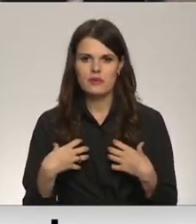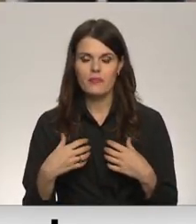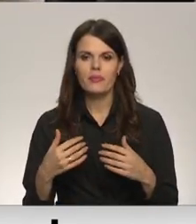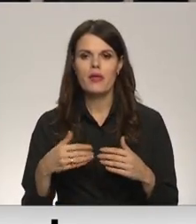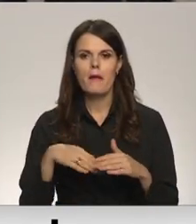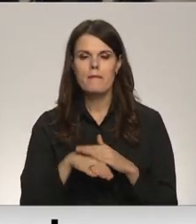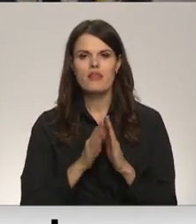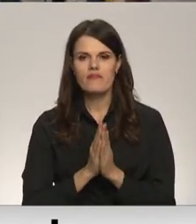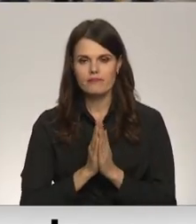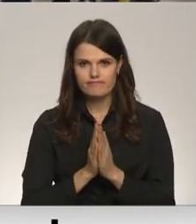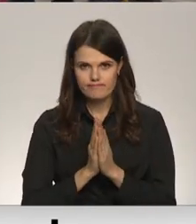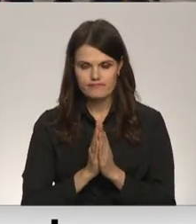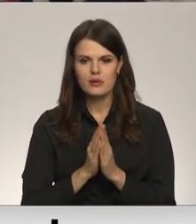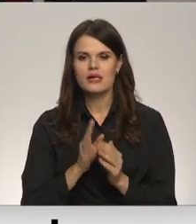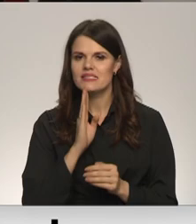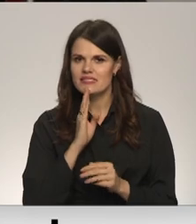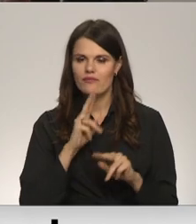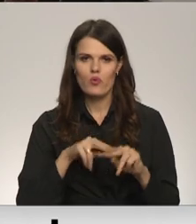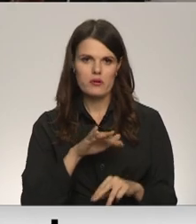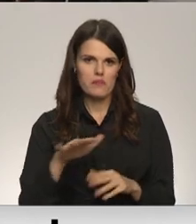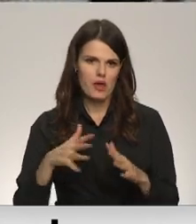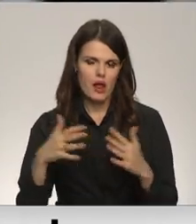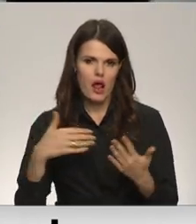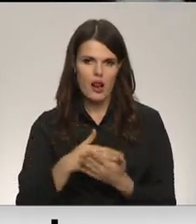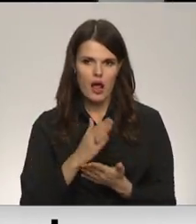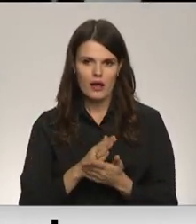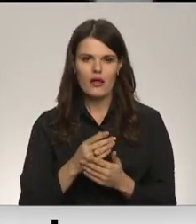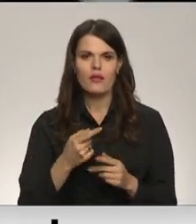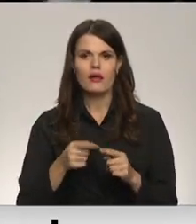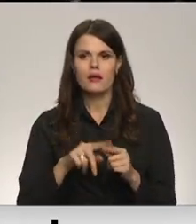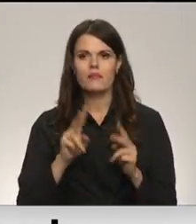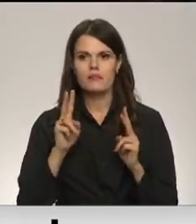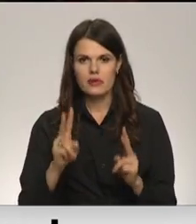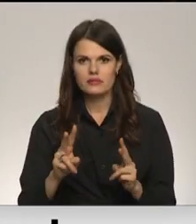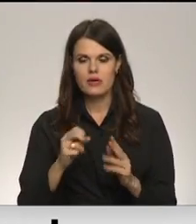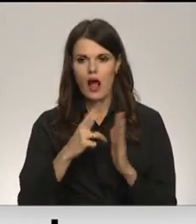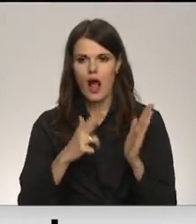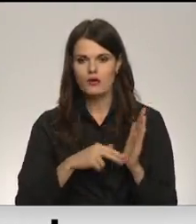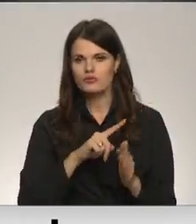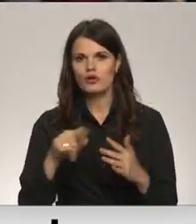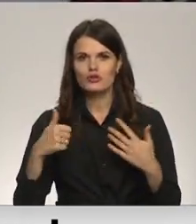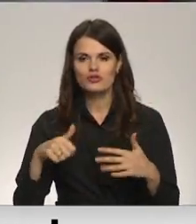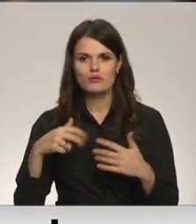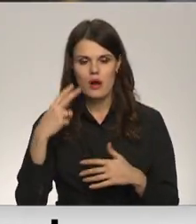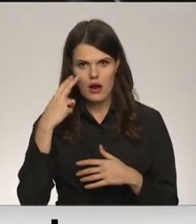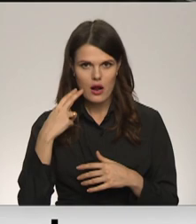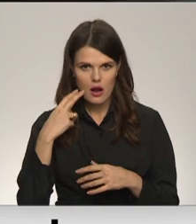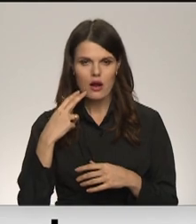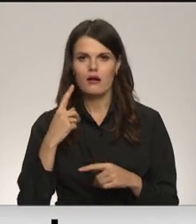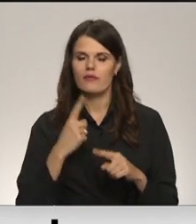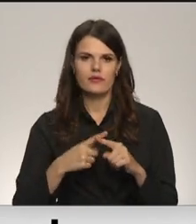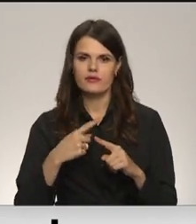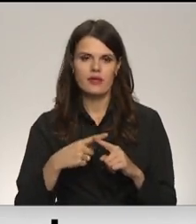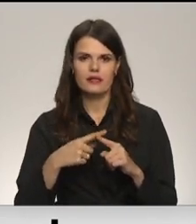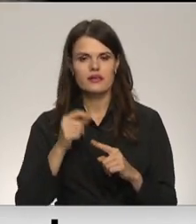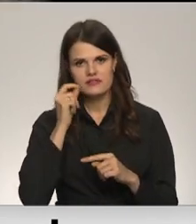Patvērumu pieprasītāji pārsvarā esot sievietes un bērni, jo mobilizācijai pakļautie pilsoņi no 18 līdz 60 gadu vecumam nedrīkst izceļot